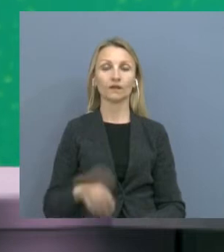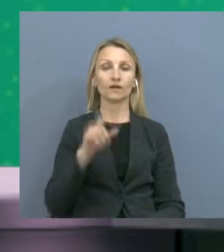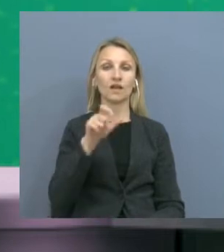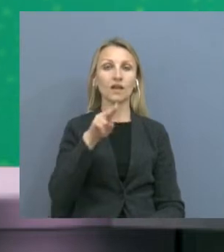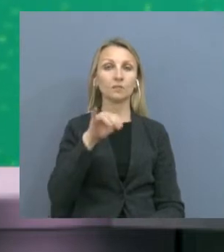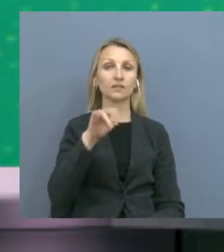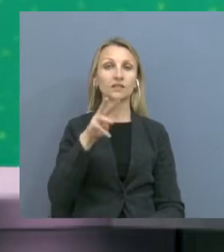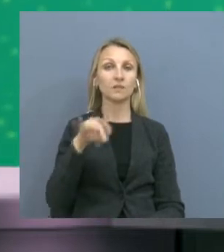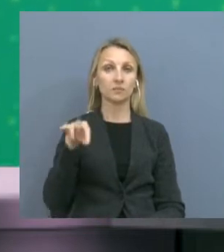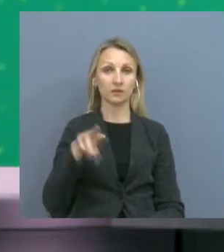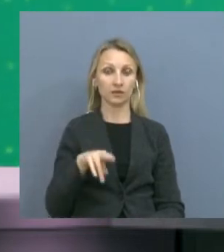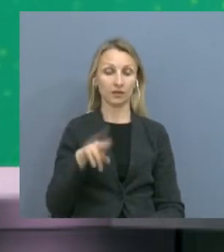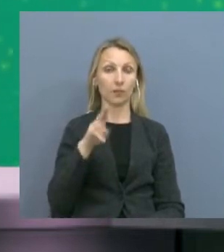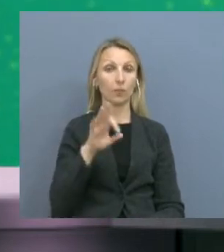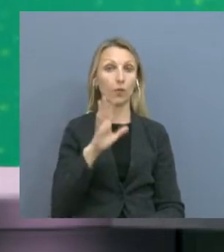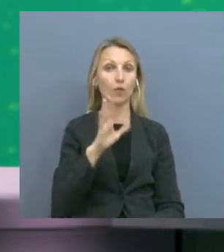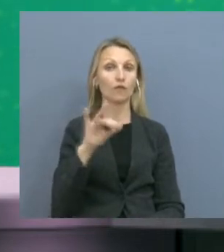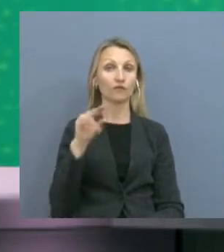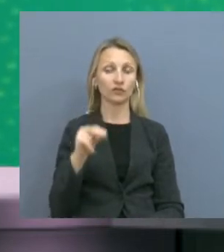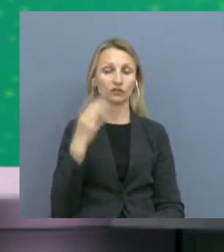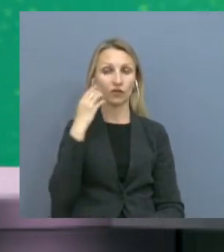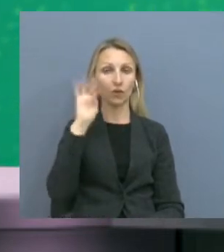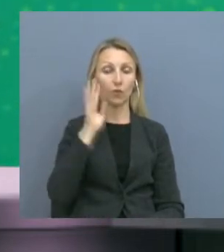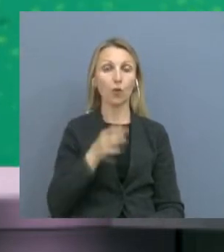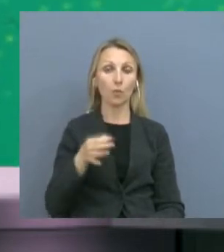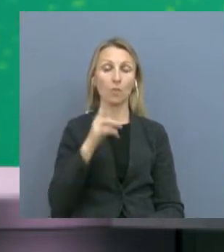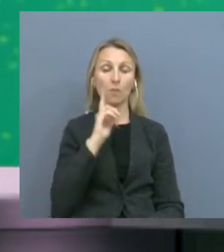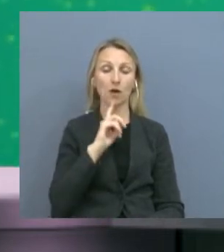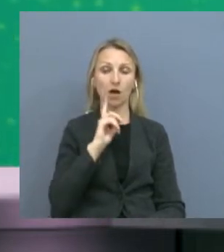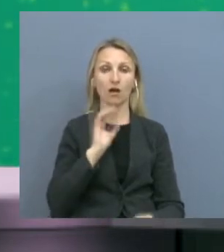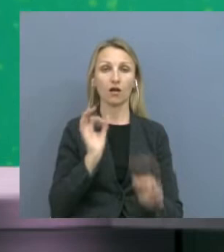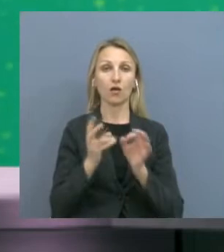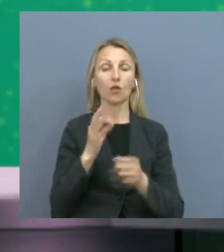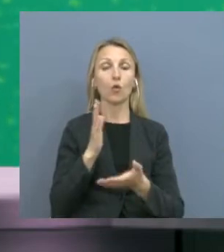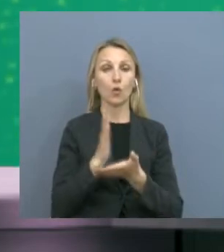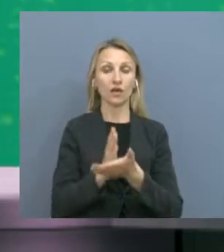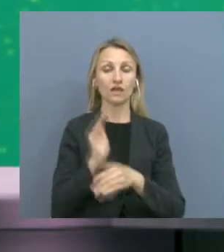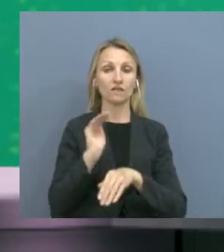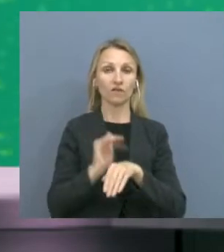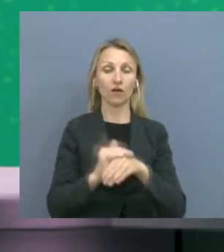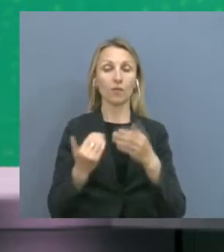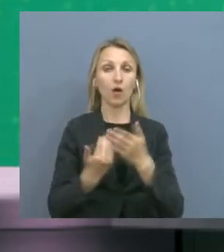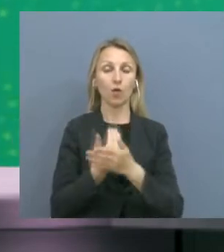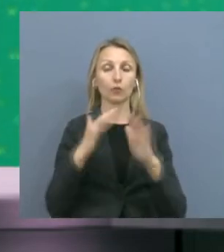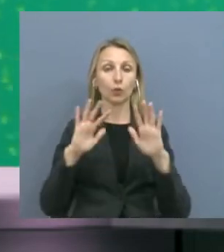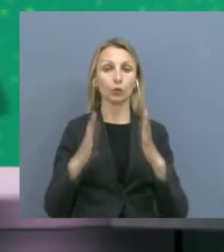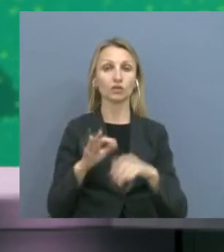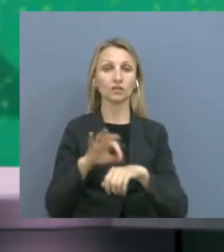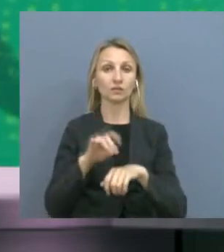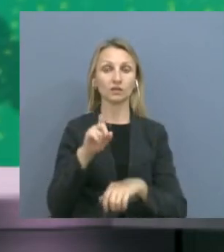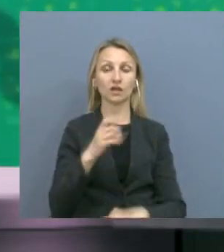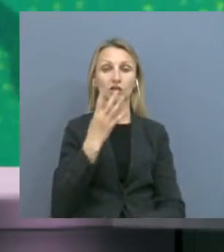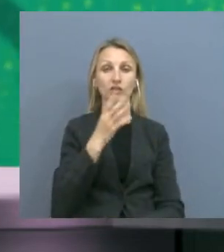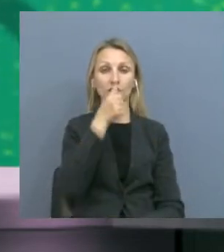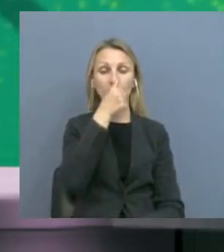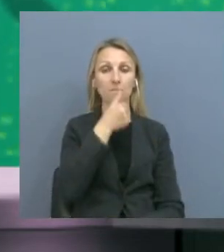Эпидемиологическая ситуация по ВИЧ в Акмолинской области остается стабильной, но все же есть факты по новым случаям заболевания. Так, за 4